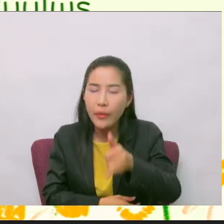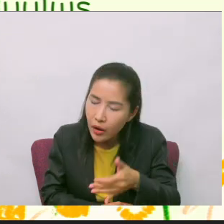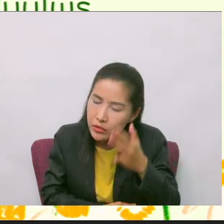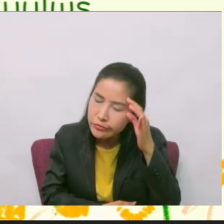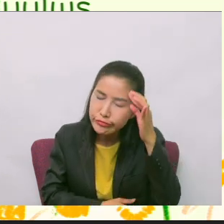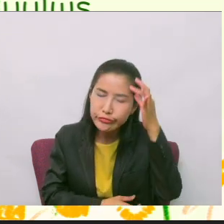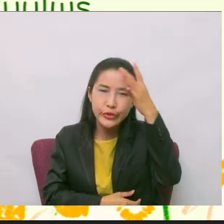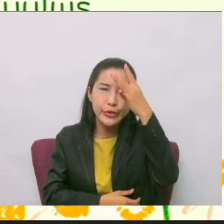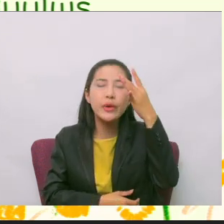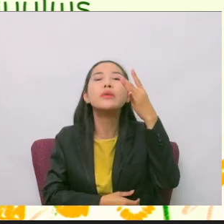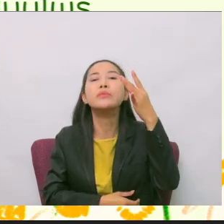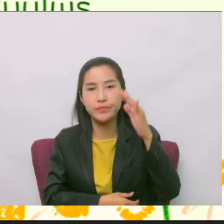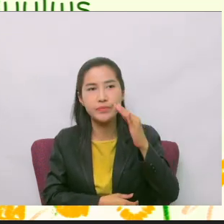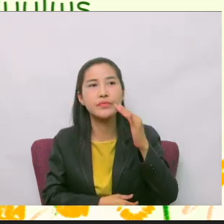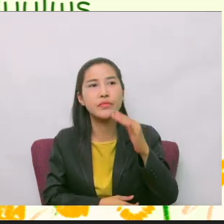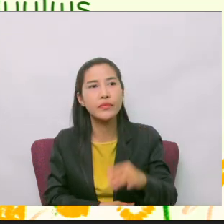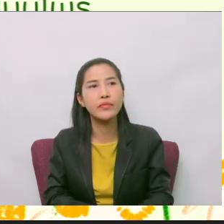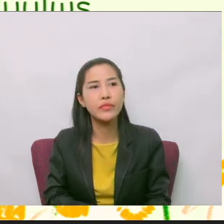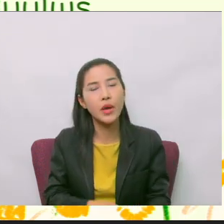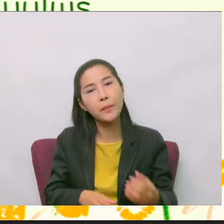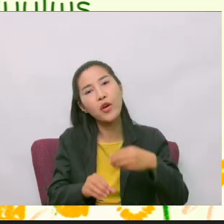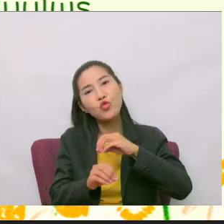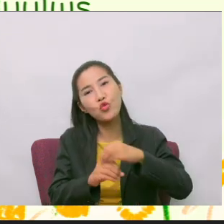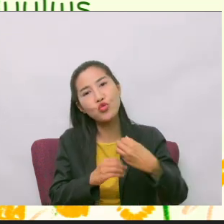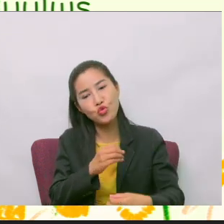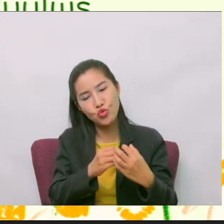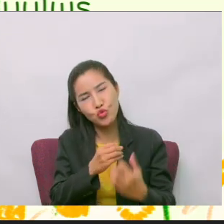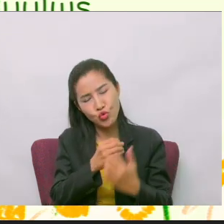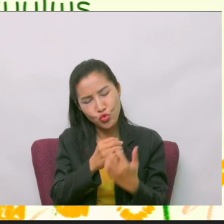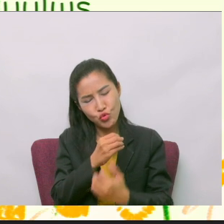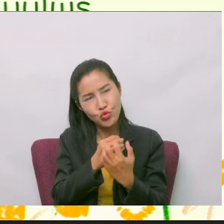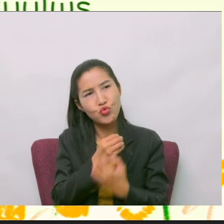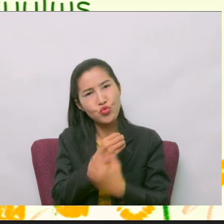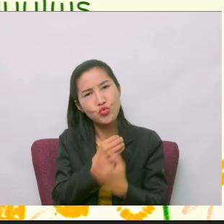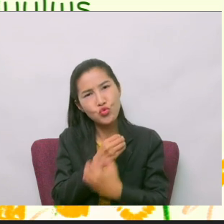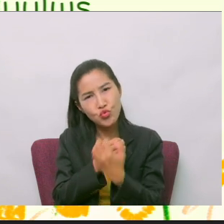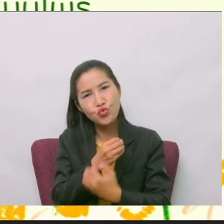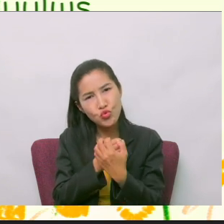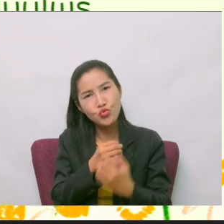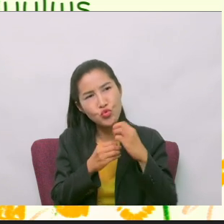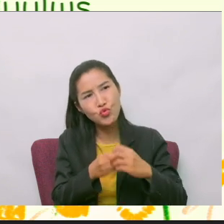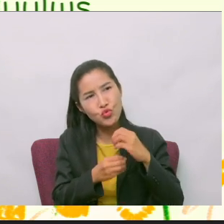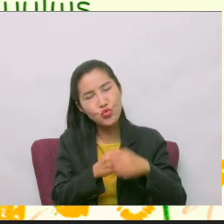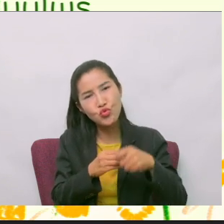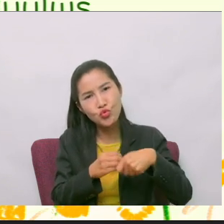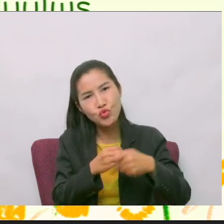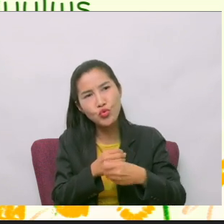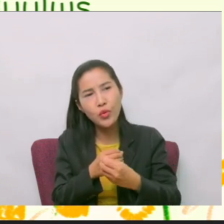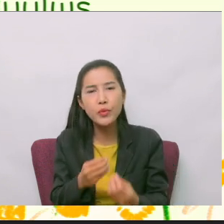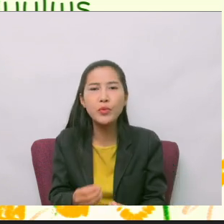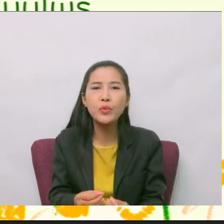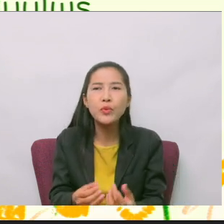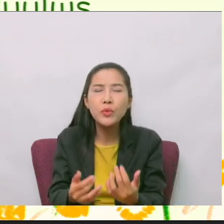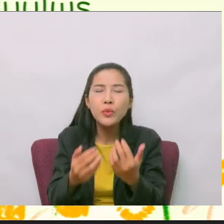ผิวมะกรูดนะคะเราอาจจะมาขูดๆให้มันน้ำมันหอมระเหยออกนะคะได้กลิ่นก็ช่วยบรรเทาอาการวิงเวียน